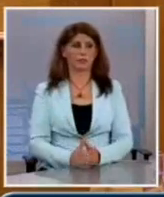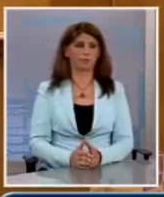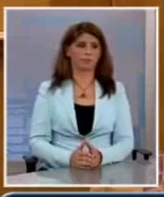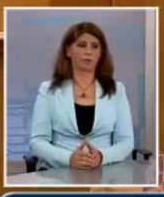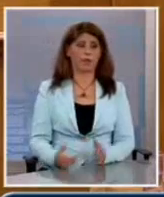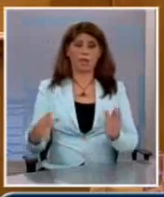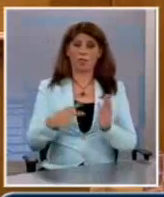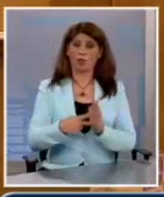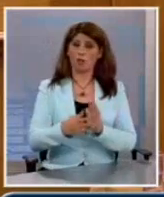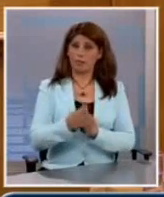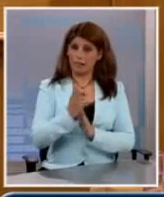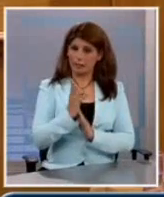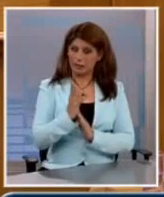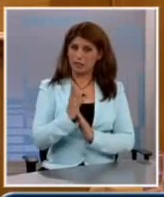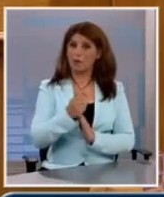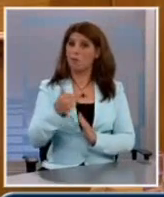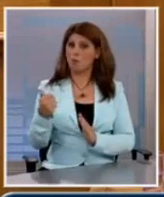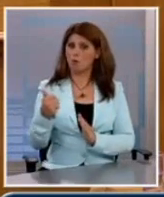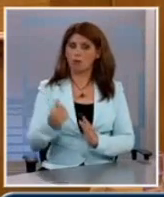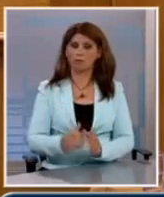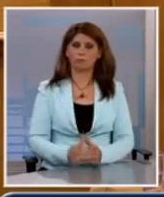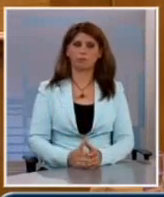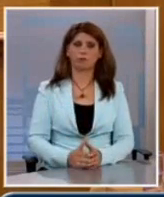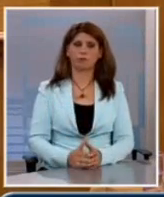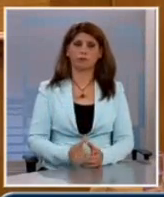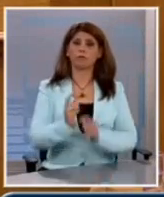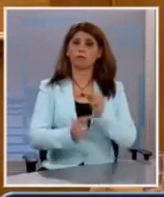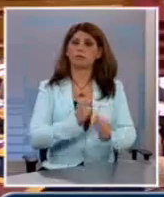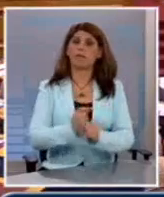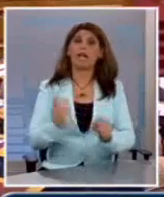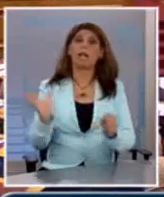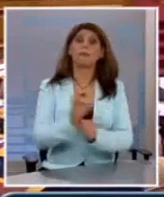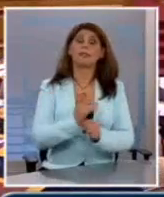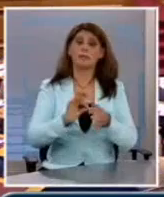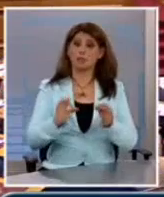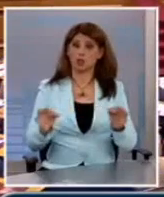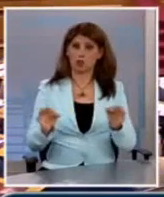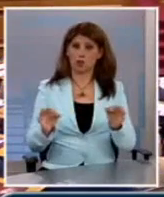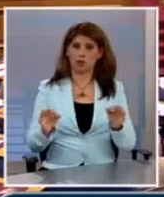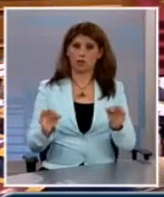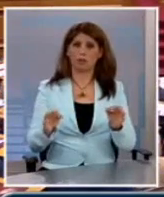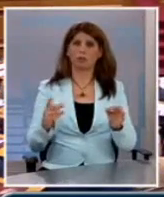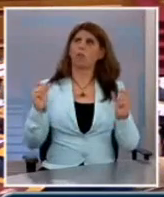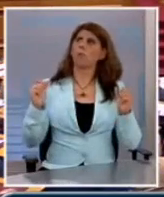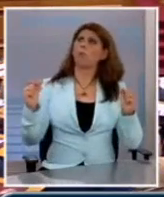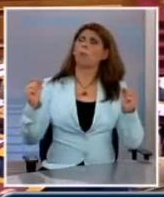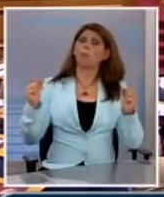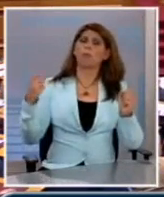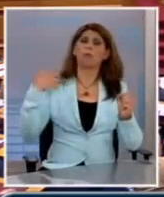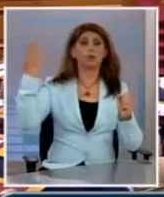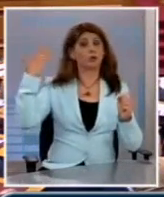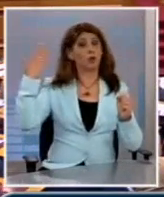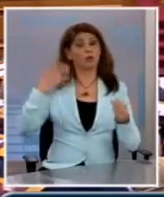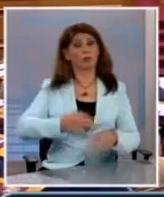Το 2014 μόνο, τη χρονιά του success story και της τριαμβολογίας τότε του κ.